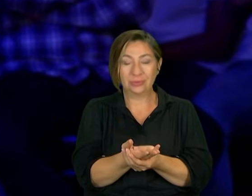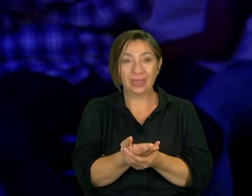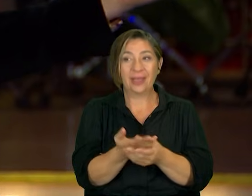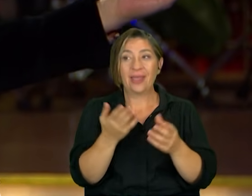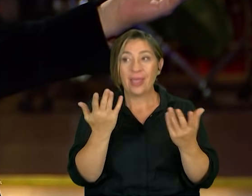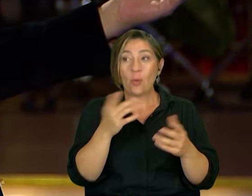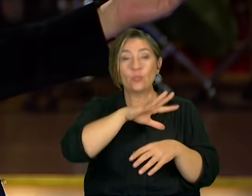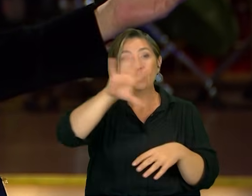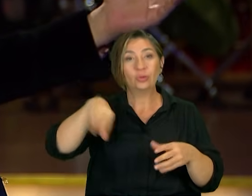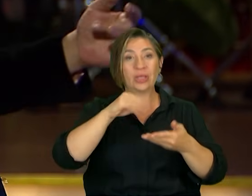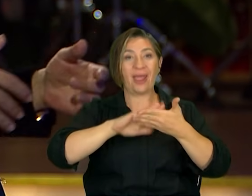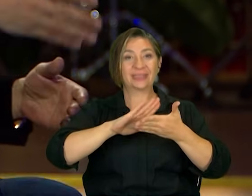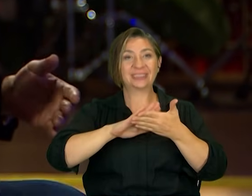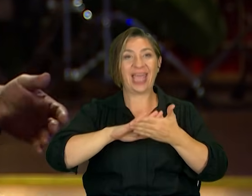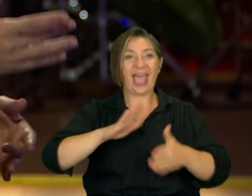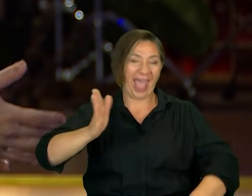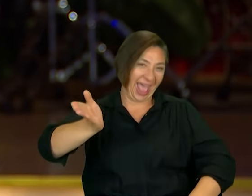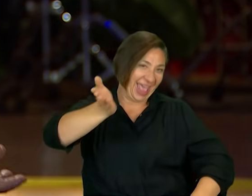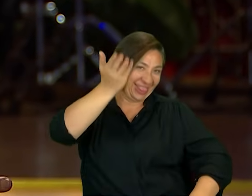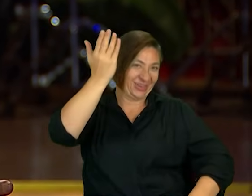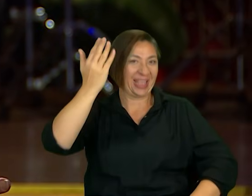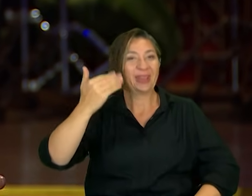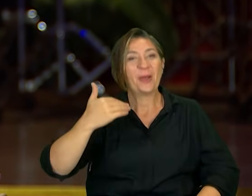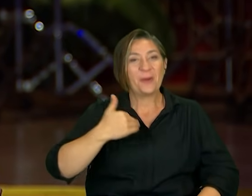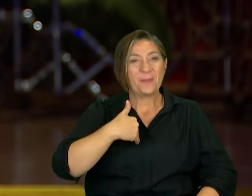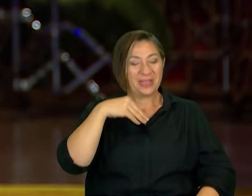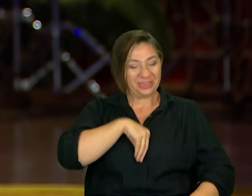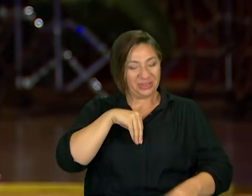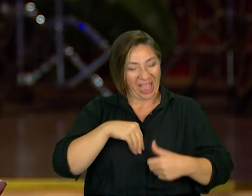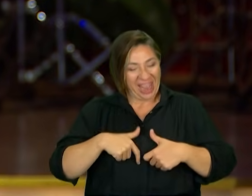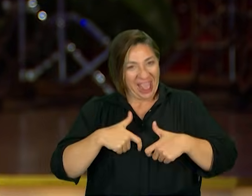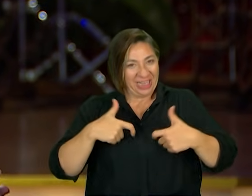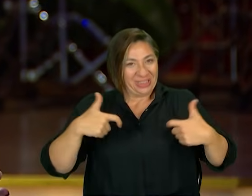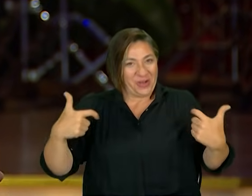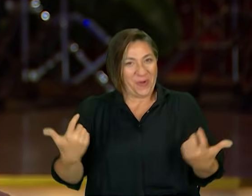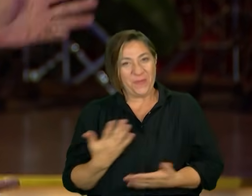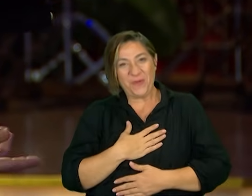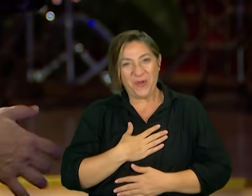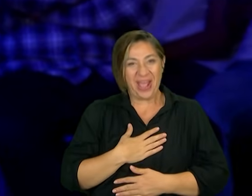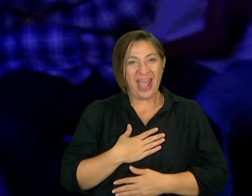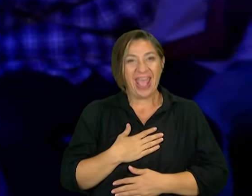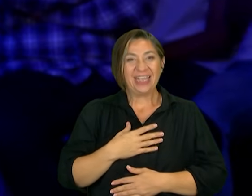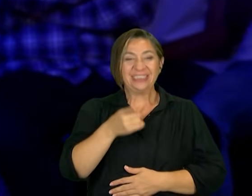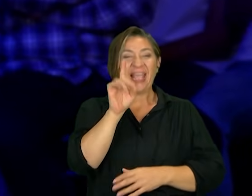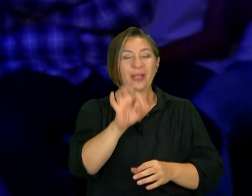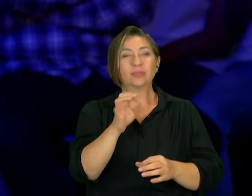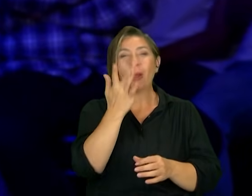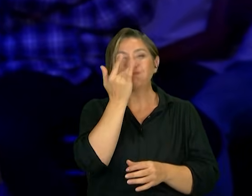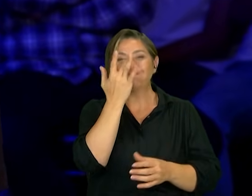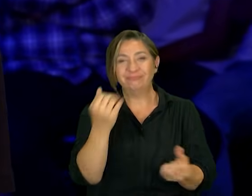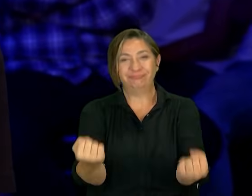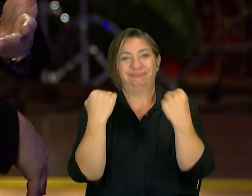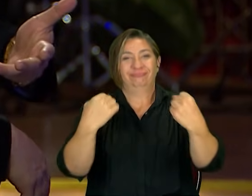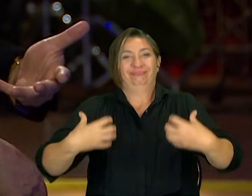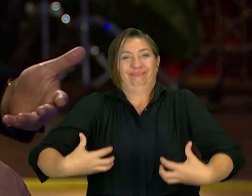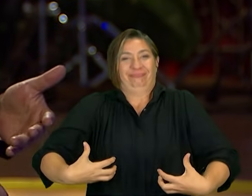zaman bütün arkadaşlarıma şey diyebilir. Hadi oradan. Ben içten geliştiriyorum kaslarımı. Seninkisi hep